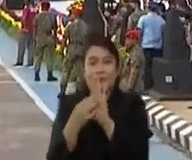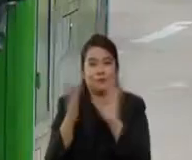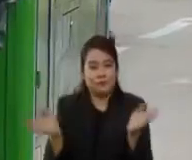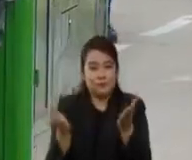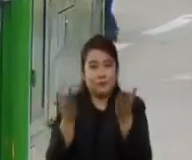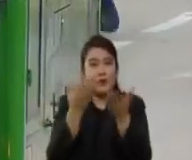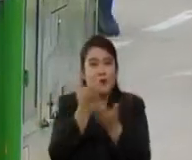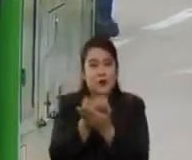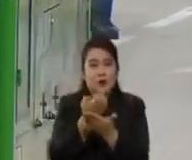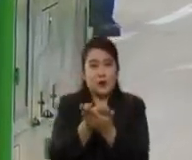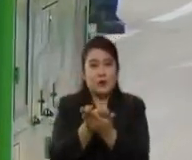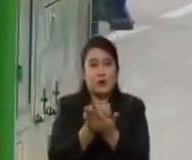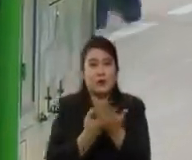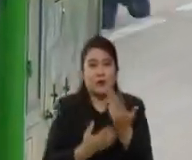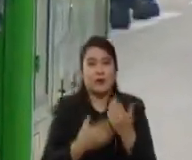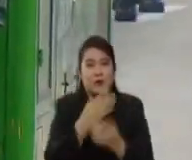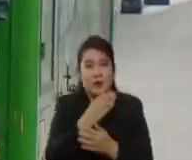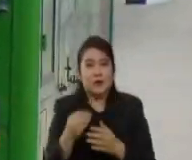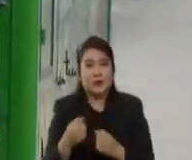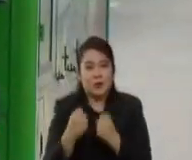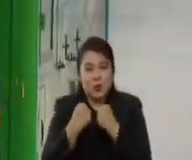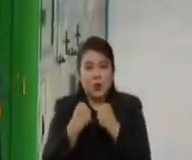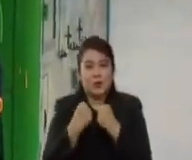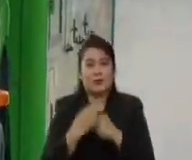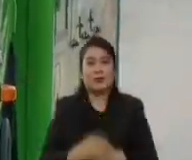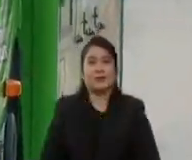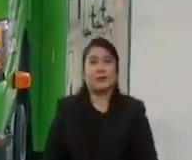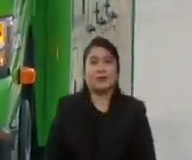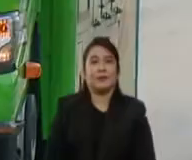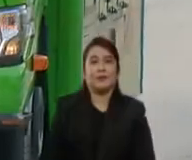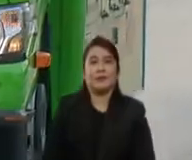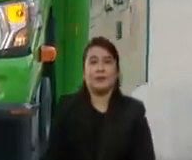ekonomi lestari, teguh dan makmur.